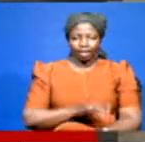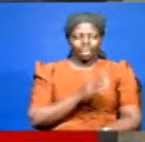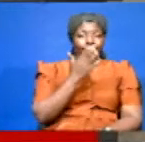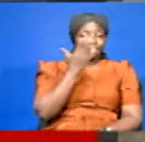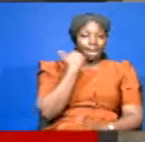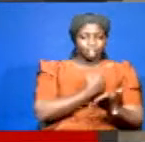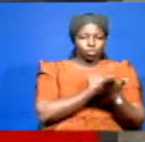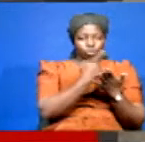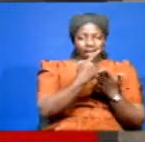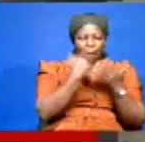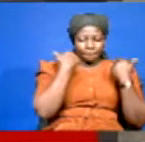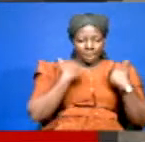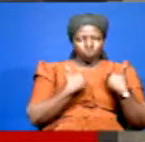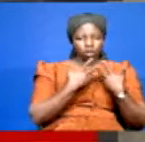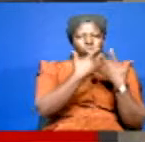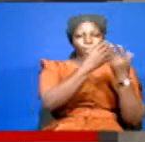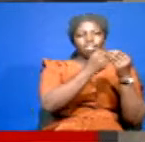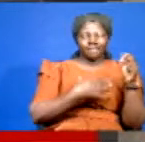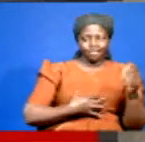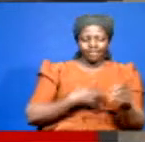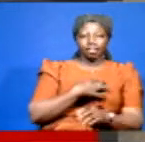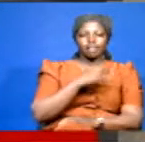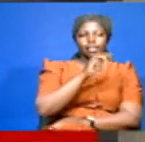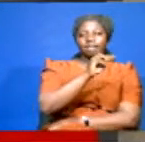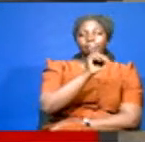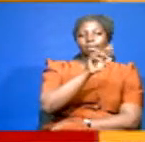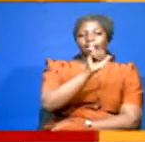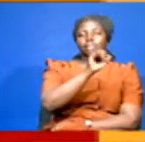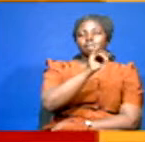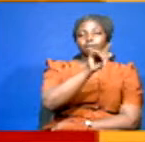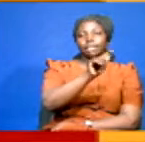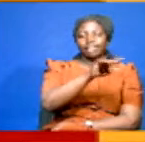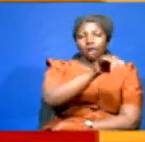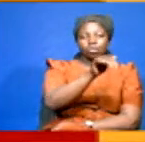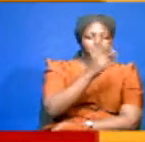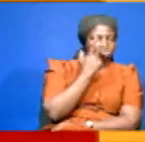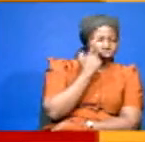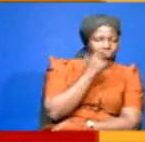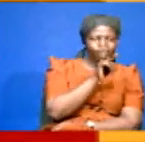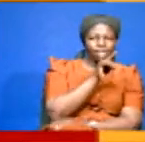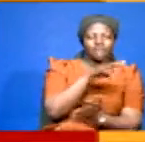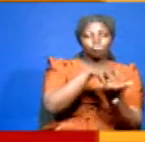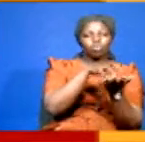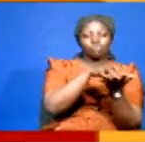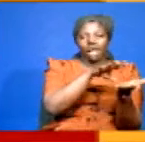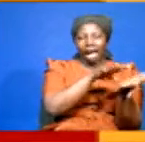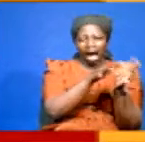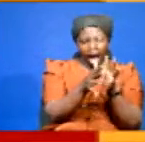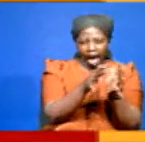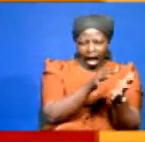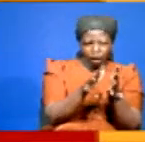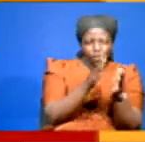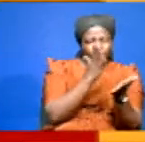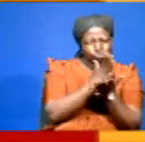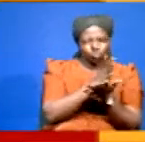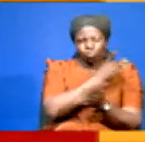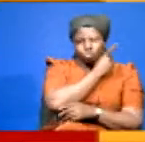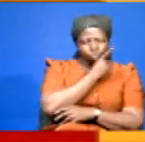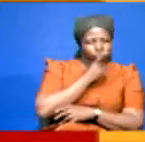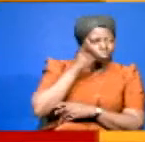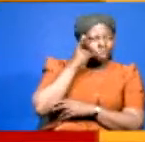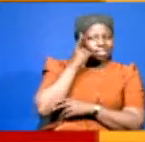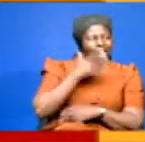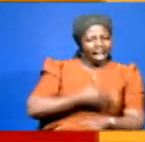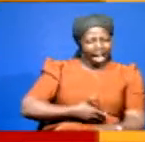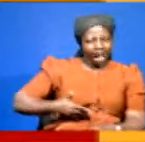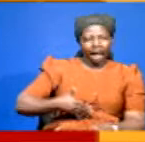katika kaunti ya Marsabit kuangalia jinsi ambavyo hali ipo. Na ni kwamba ukame, kiangazi kimewalemea Wakenya sana, hasa wale